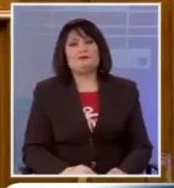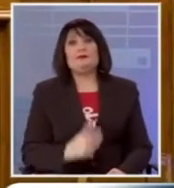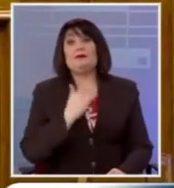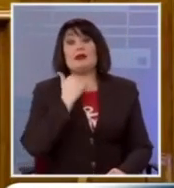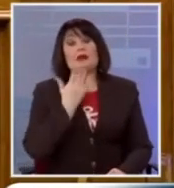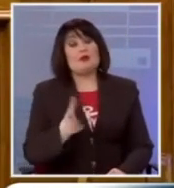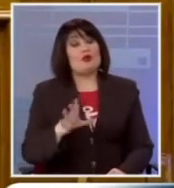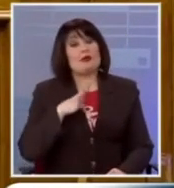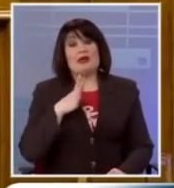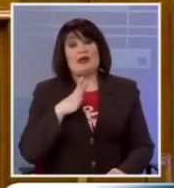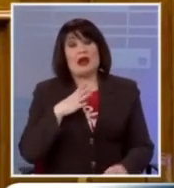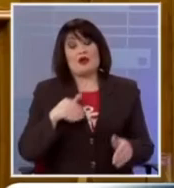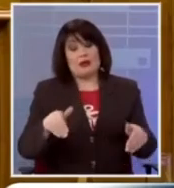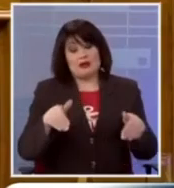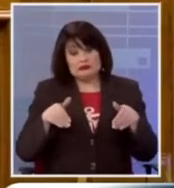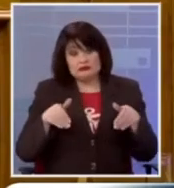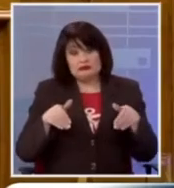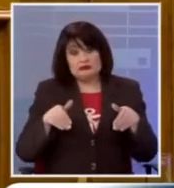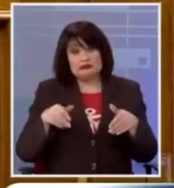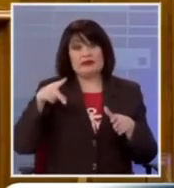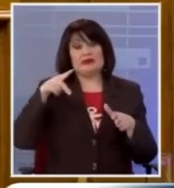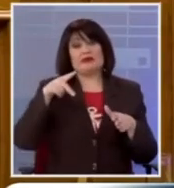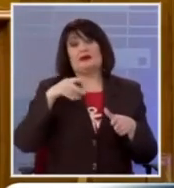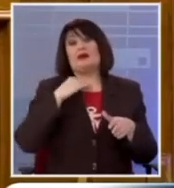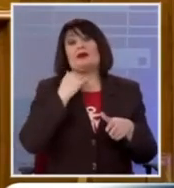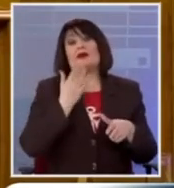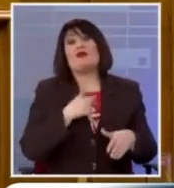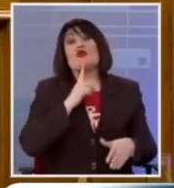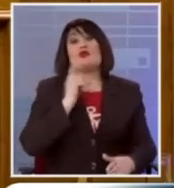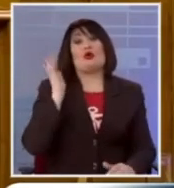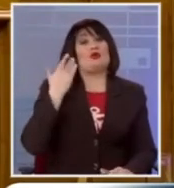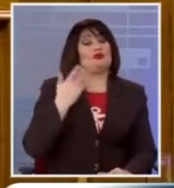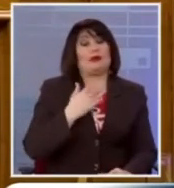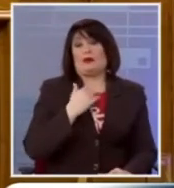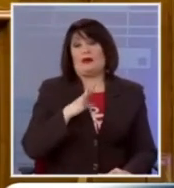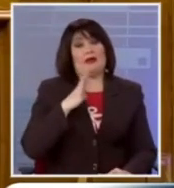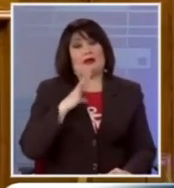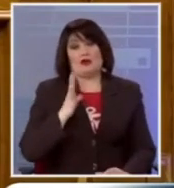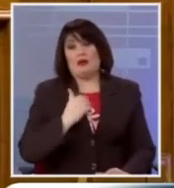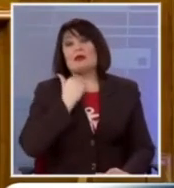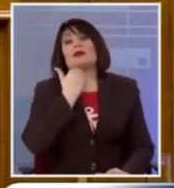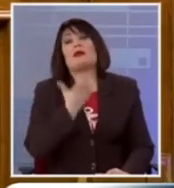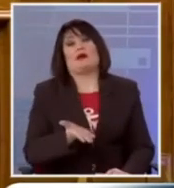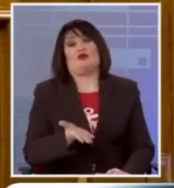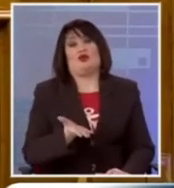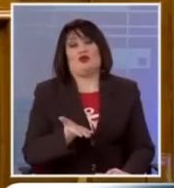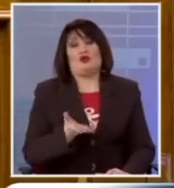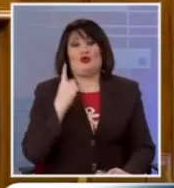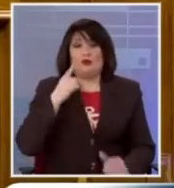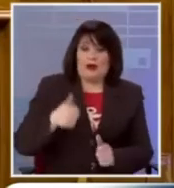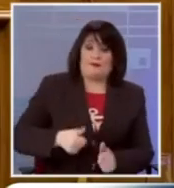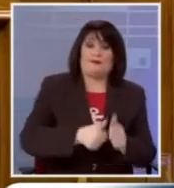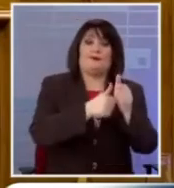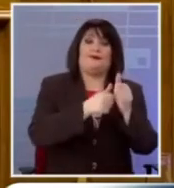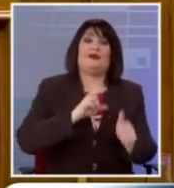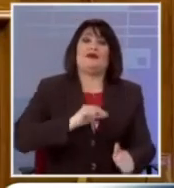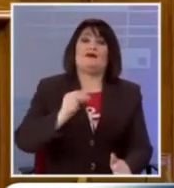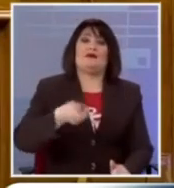υποταχθούμε, δεν θέλουμε, δεν μπορούμε να γίνουμε σαν τους προηγούμενους. Δεν θέλουμε, Δεν μπορούμε να ακολουθήσουμε την ίδια πολιτική